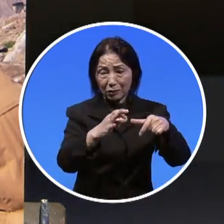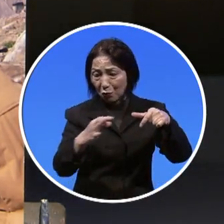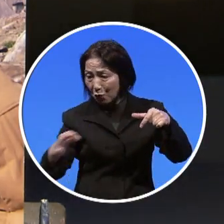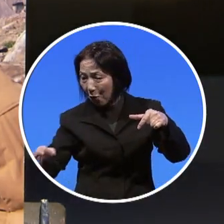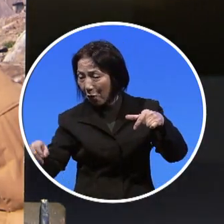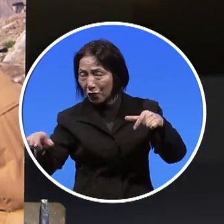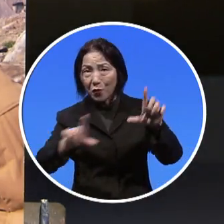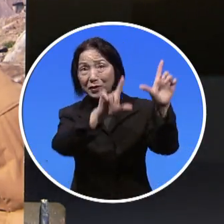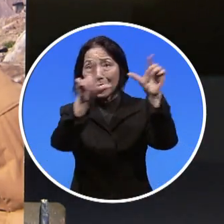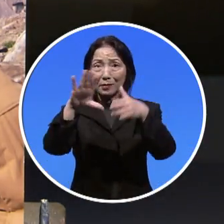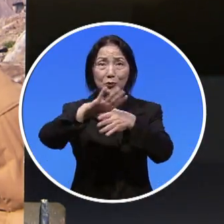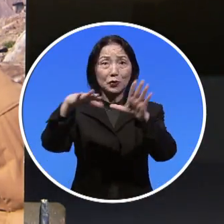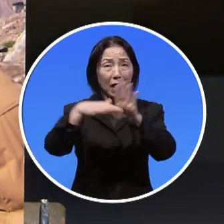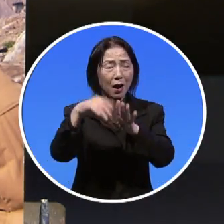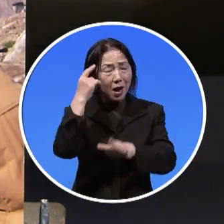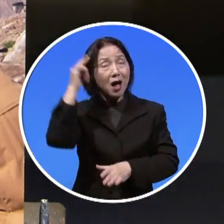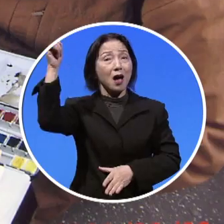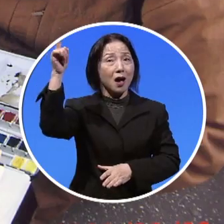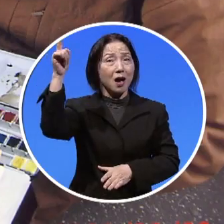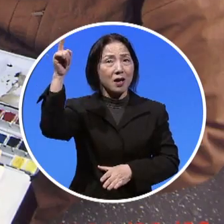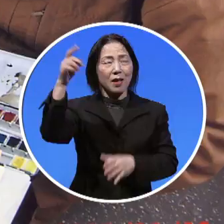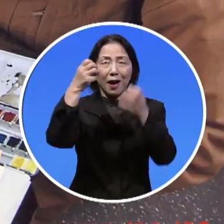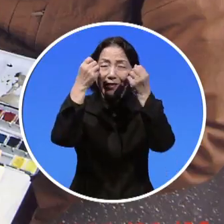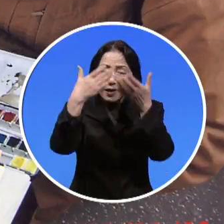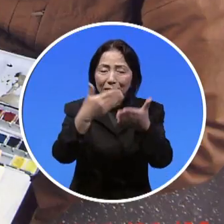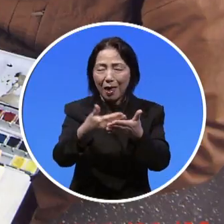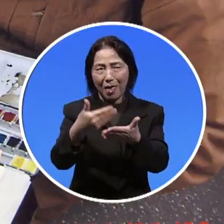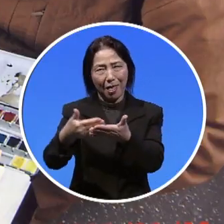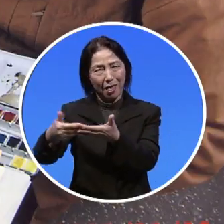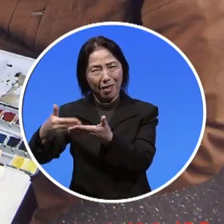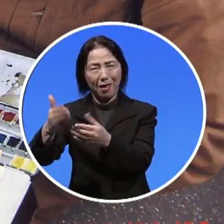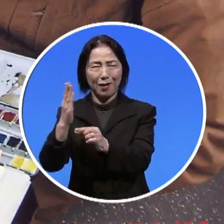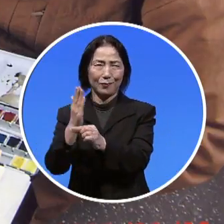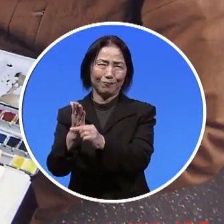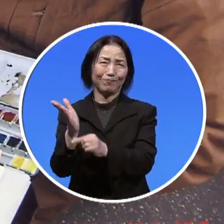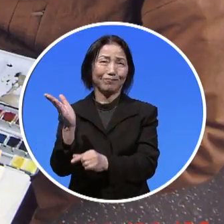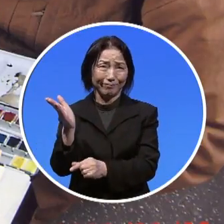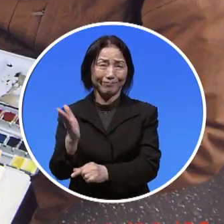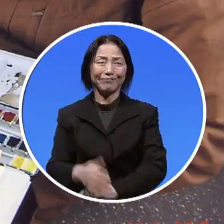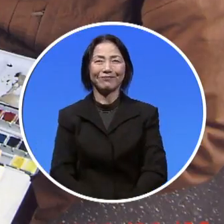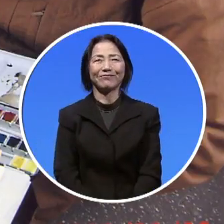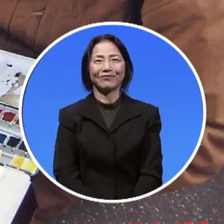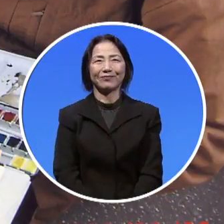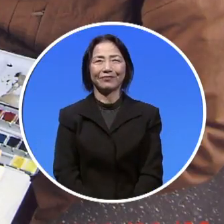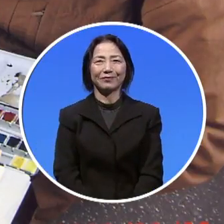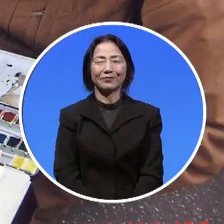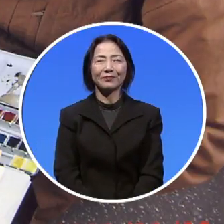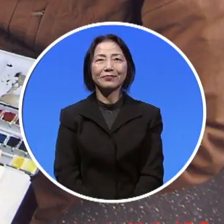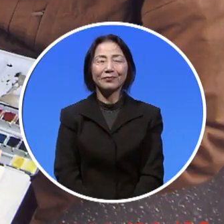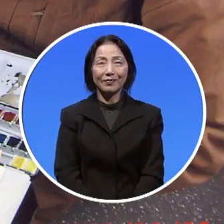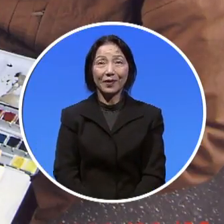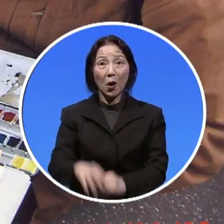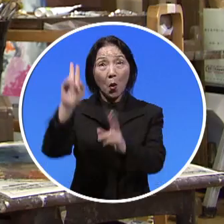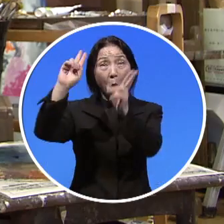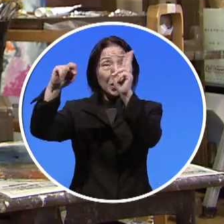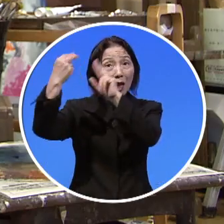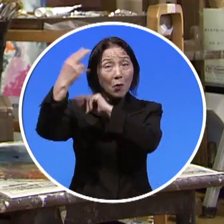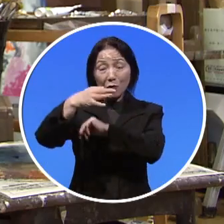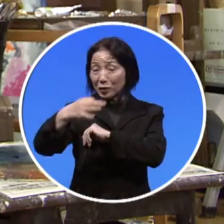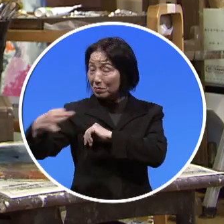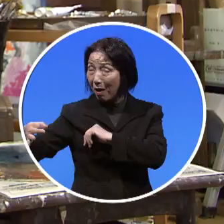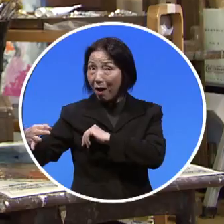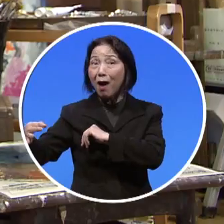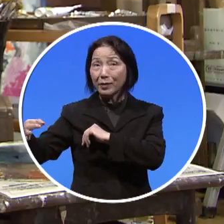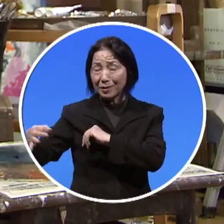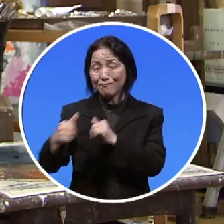生活文化などから発想を得て新たな作品を生んでいますオフィ側の手腕